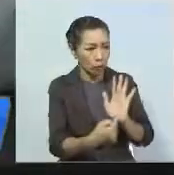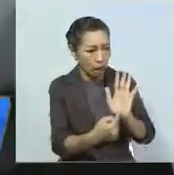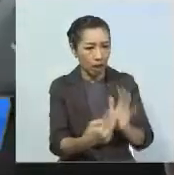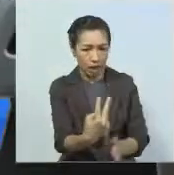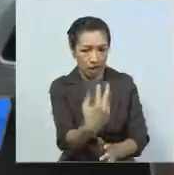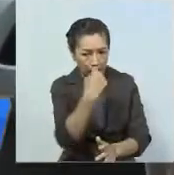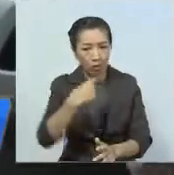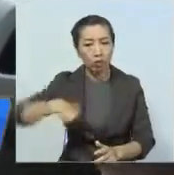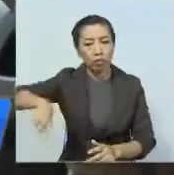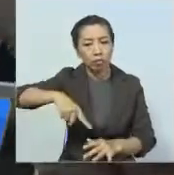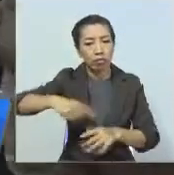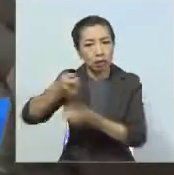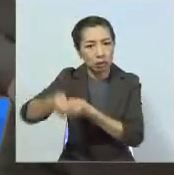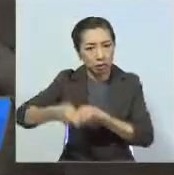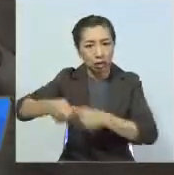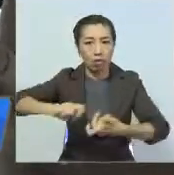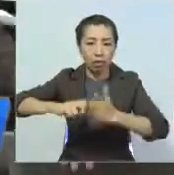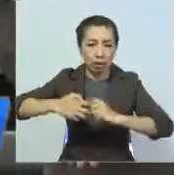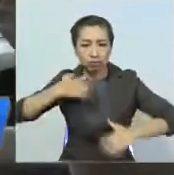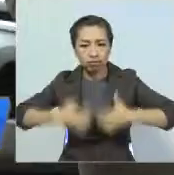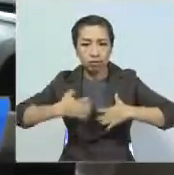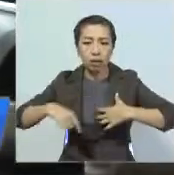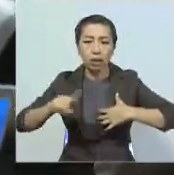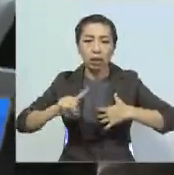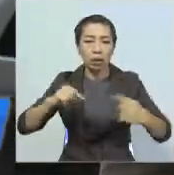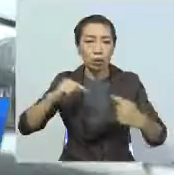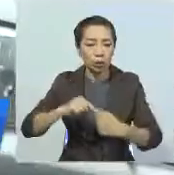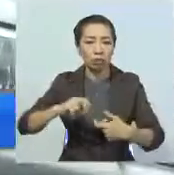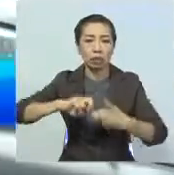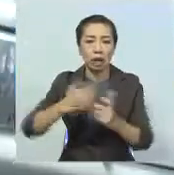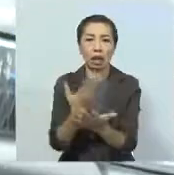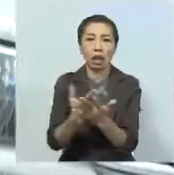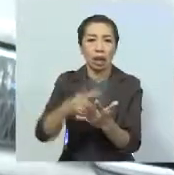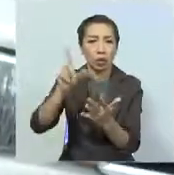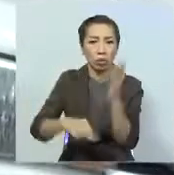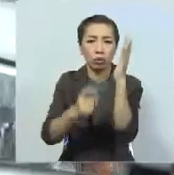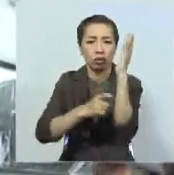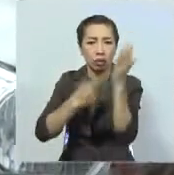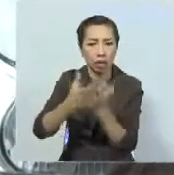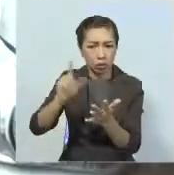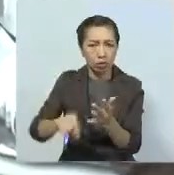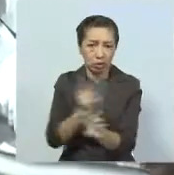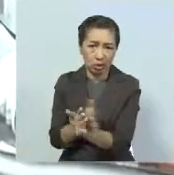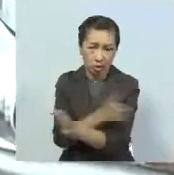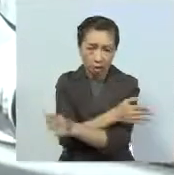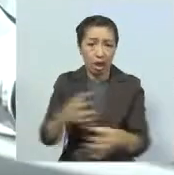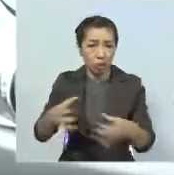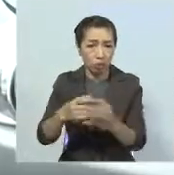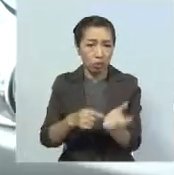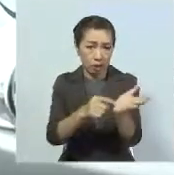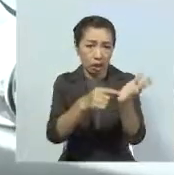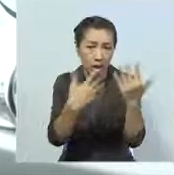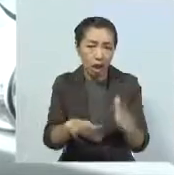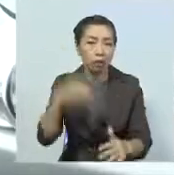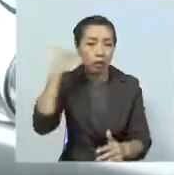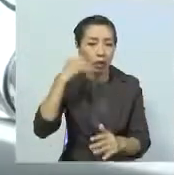ณ์ให้เห็นถึงความยากลำบากของเกษตรกรจากปัญหาราคายางพาราตกต่ำซึ่งทางกลุ่มเคยเรียกร้องไปแล้วหลายครั้ง